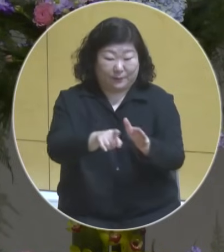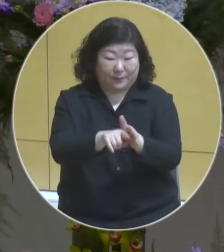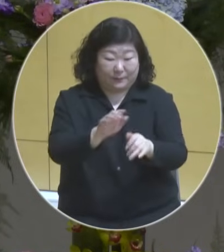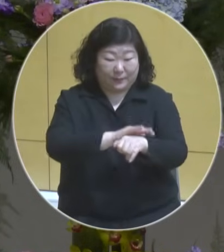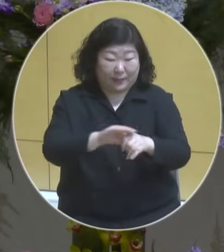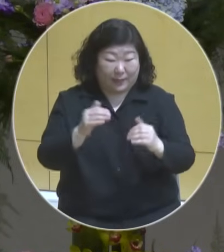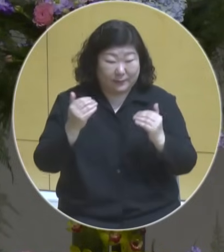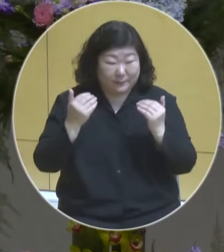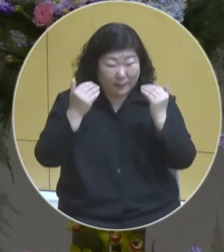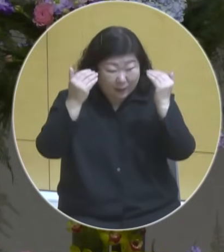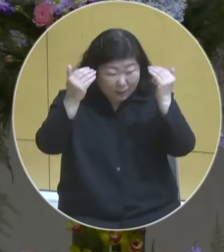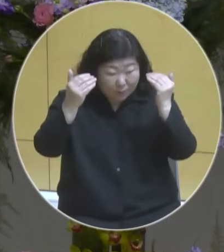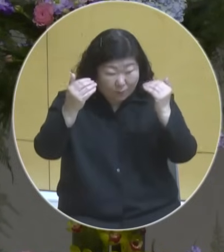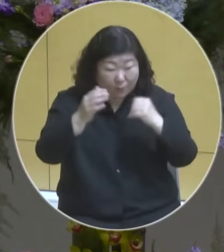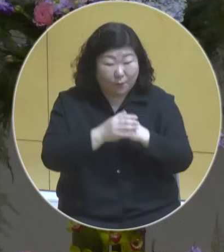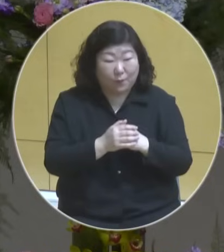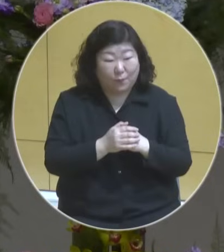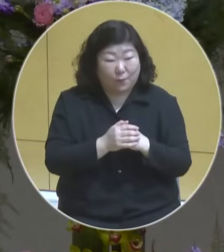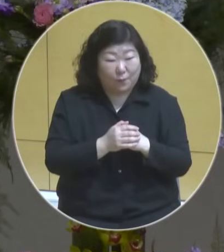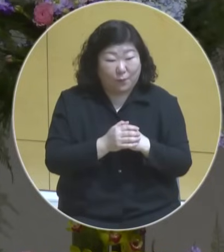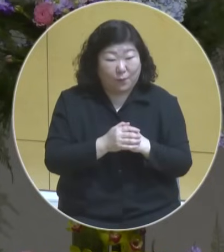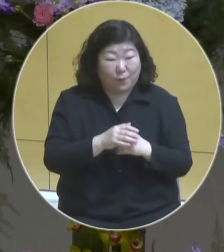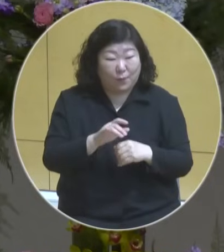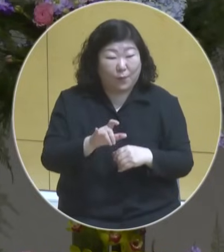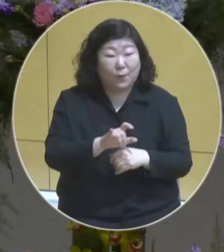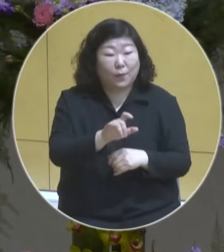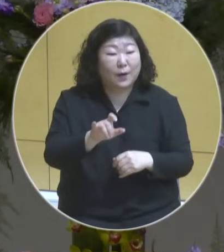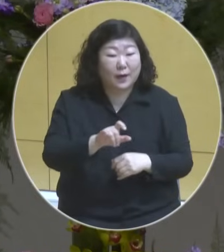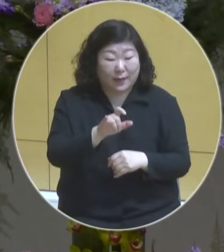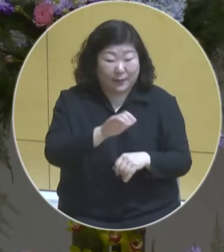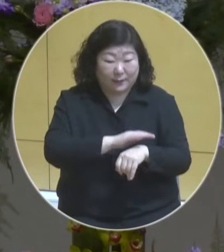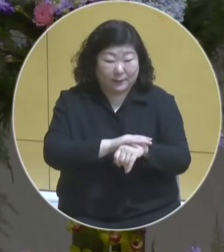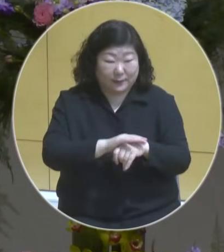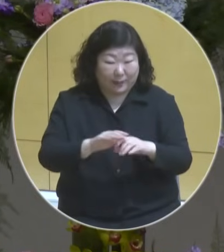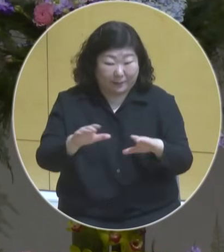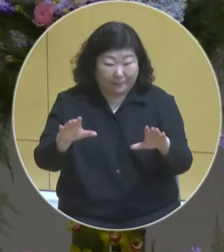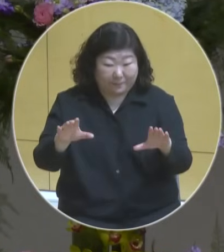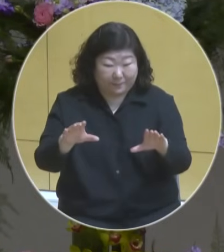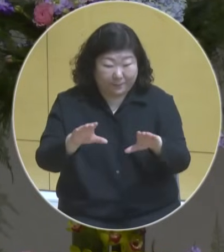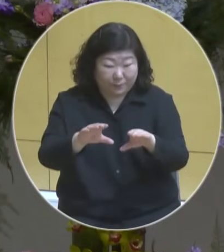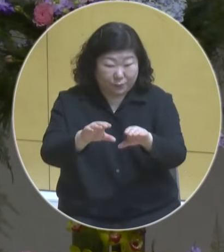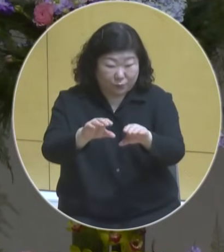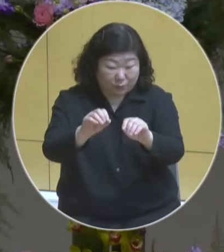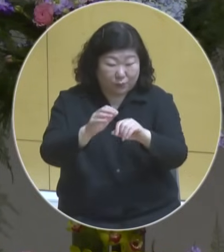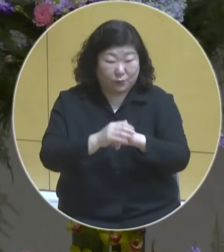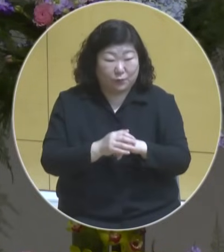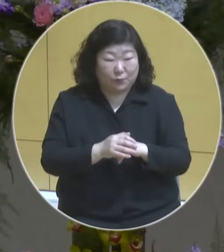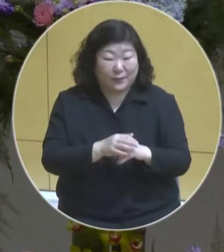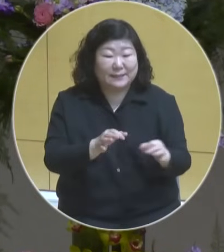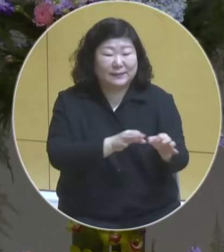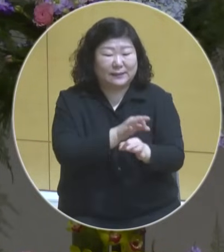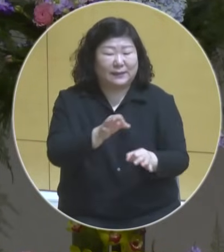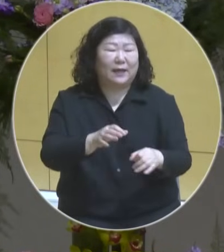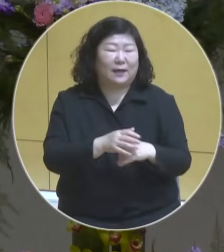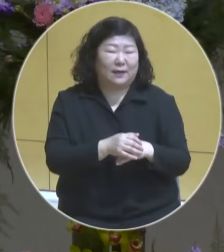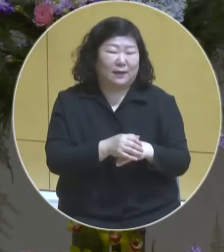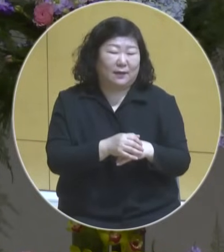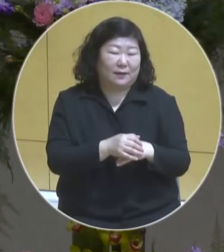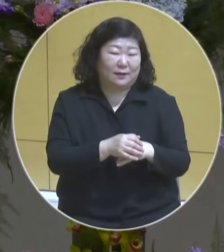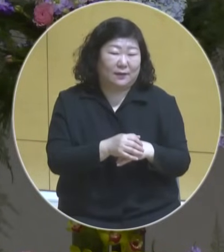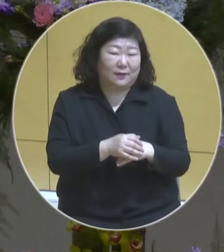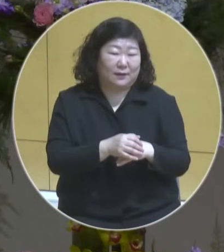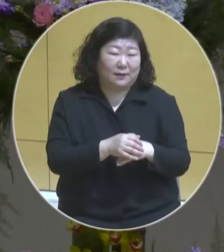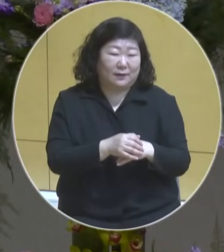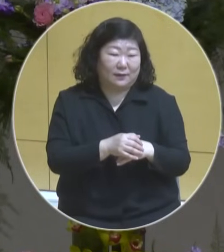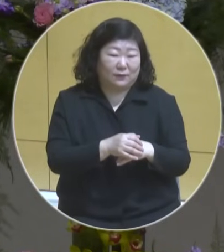자라고 또 코로나가 잘 종식되고 또 그러면서도 우리 시당이 다시 우리 맨 낯을 보여줬죠